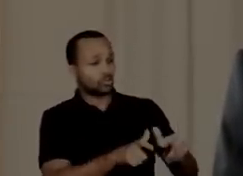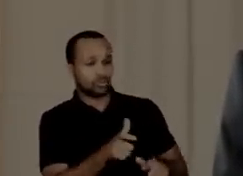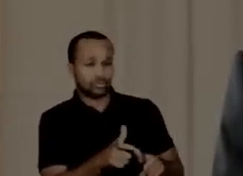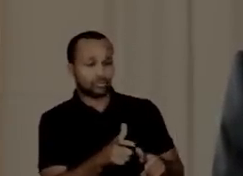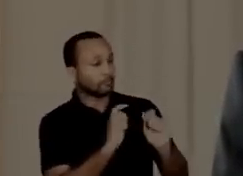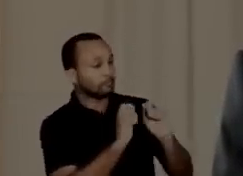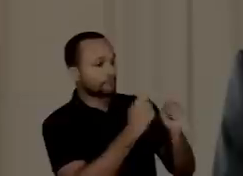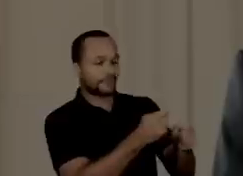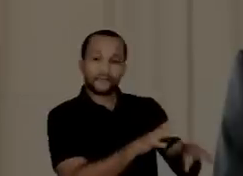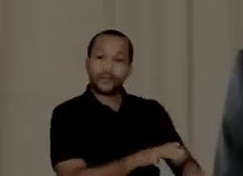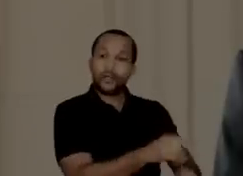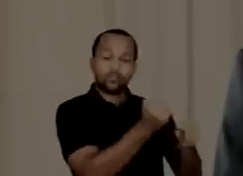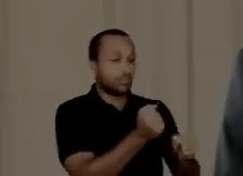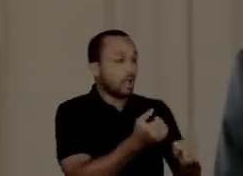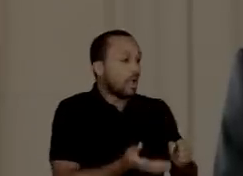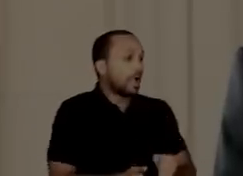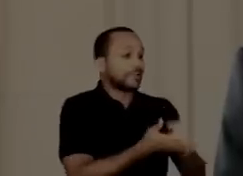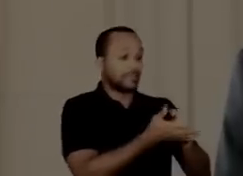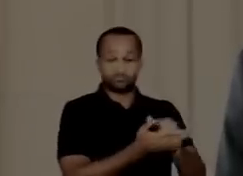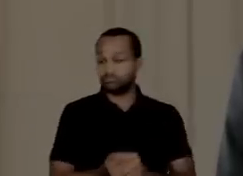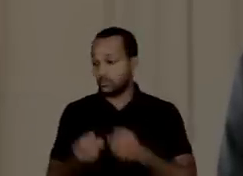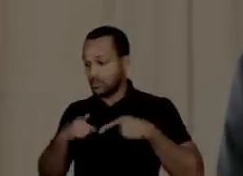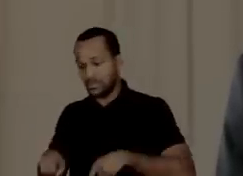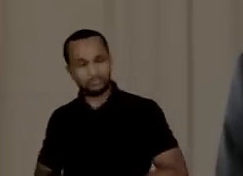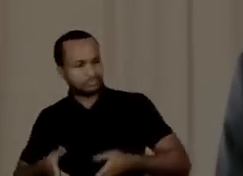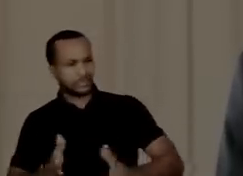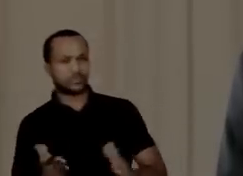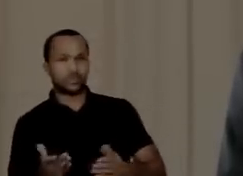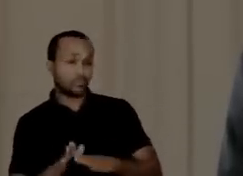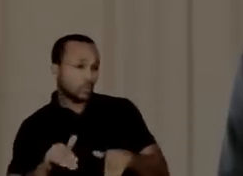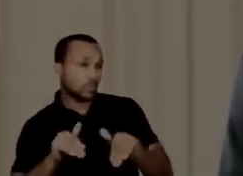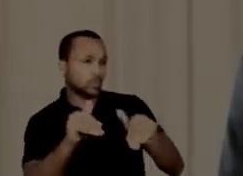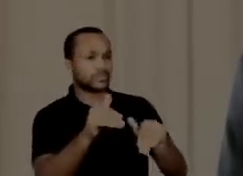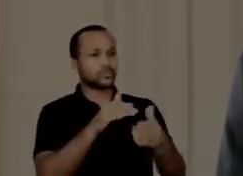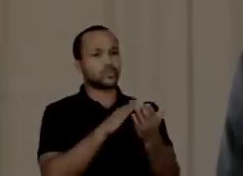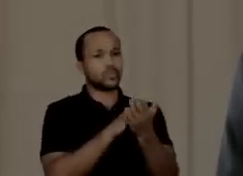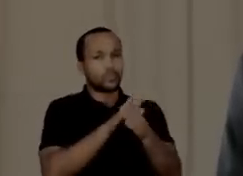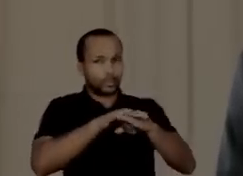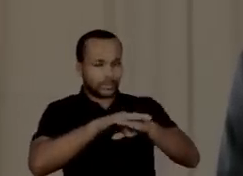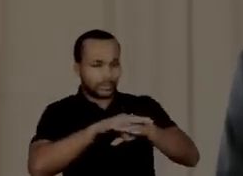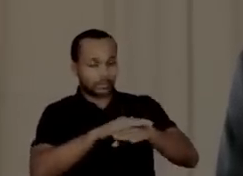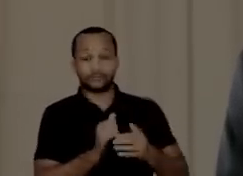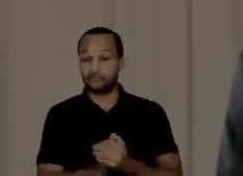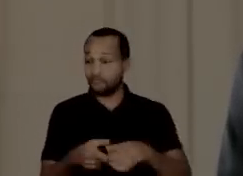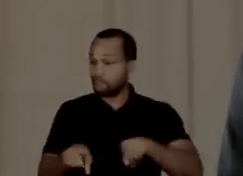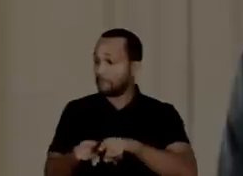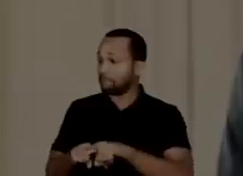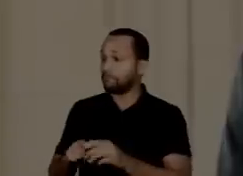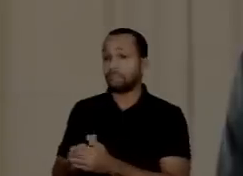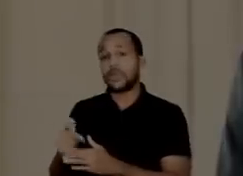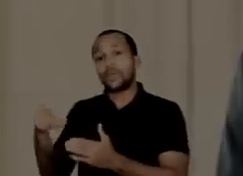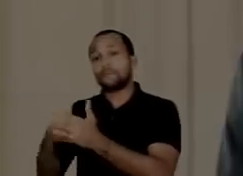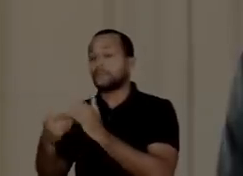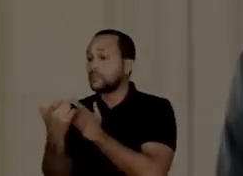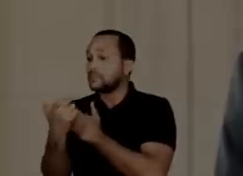2014, 3500 Guadeloupéennes et Guadeloupéens ont bénéficié d'emplois aidés et le gouvernement a décidé de maintenir cet